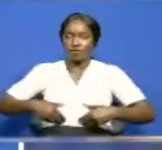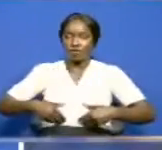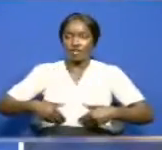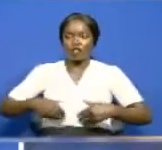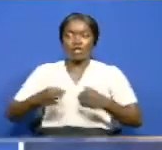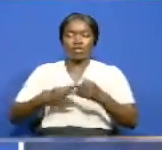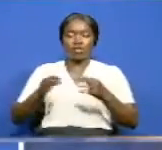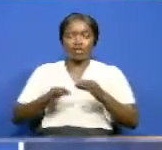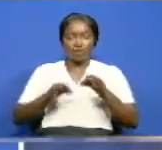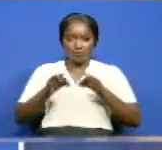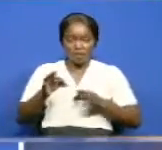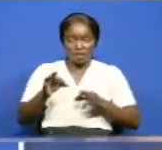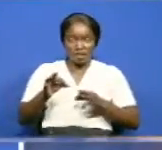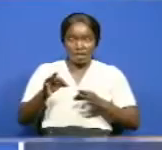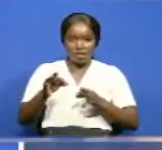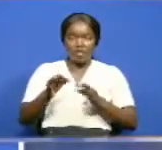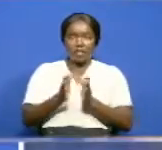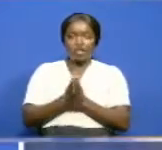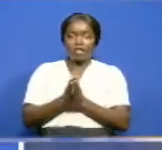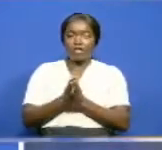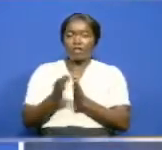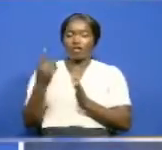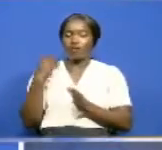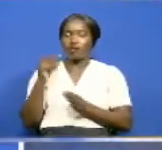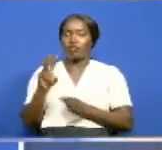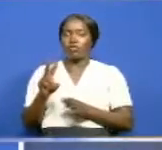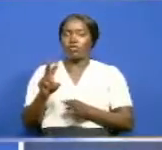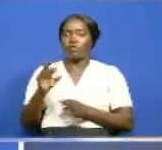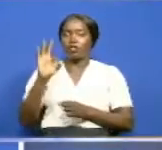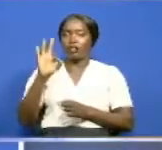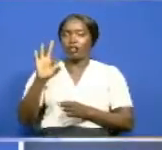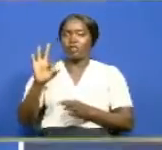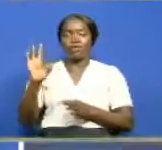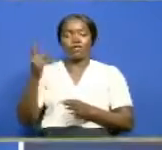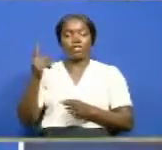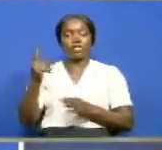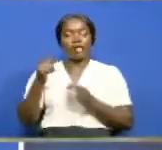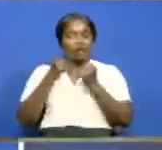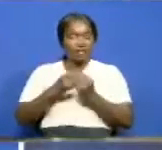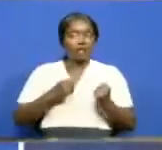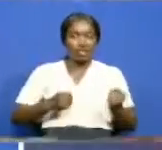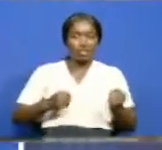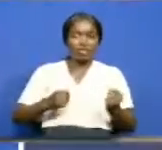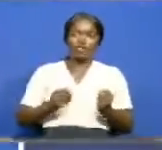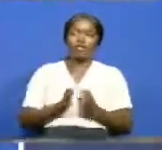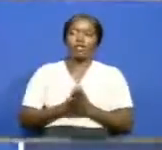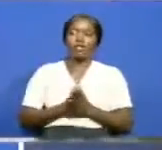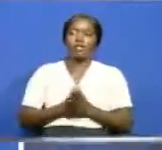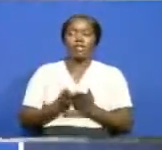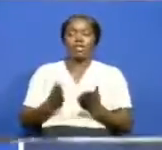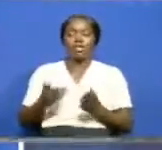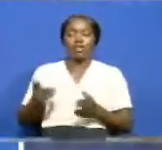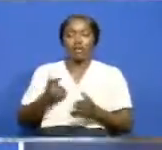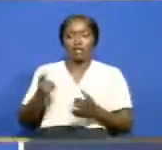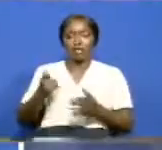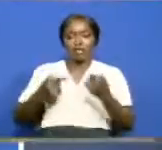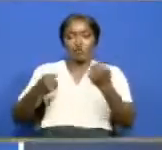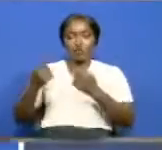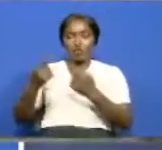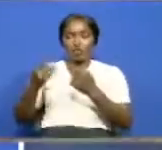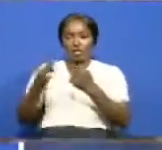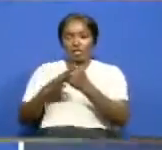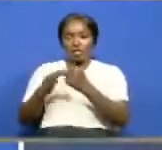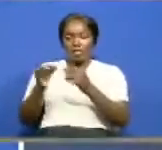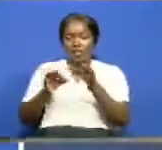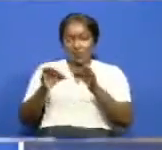Ruto na Henry Mwangi waliokamilisha orodha ya wanariadha watatu wa mwanzo. Francisca Kanda alinyakua taji ya mbio za kilomita 8 kwa